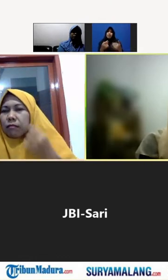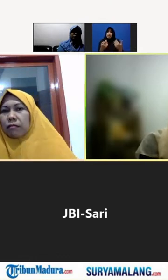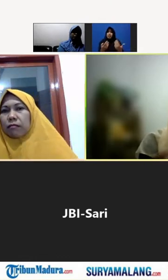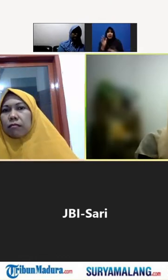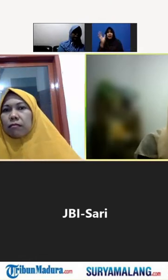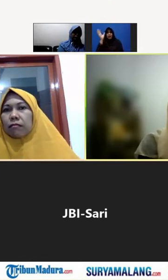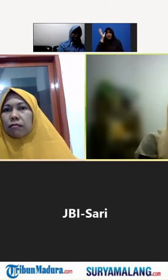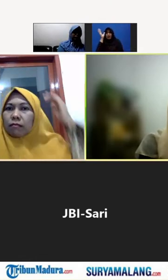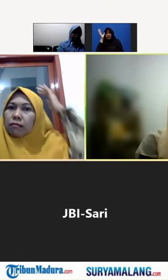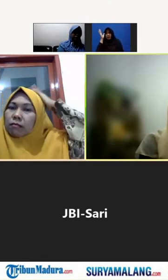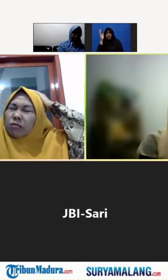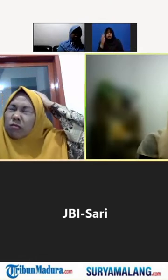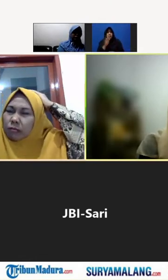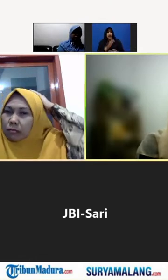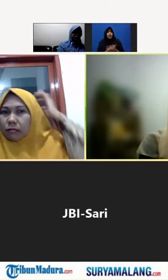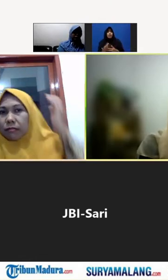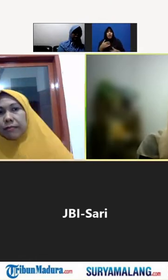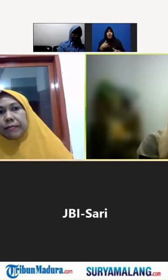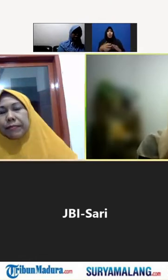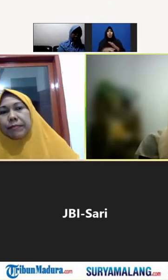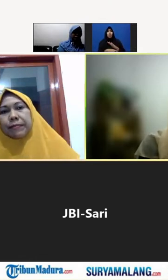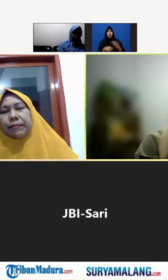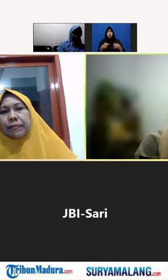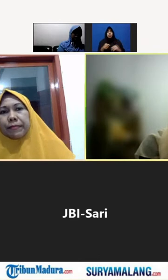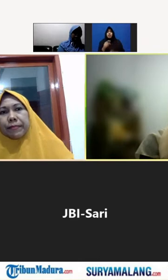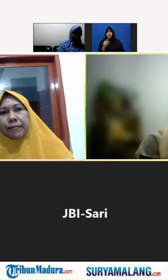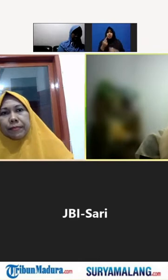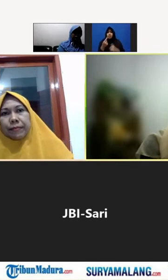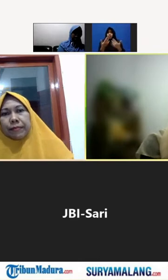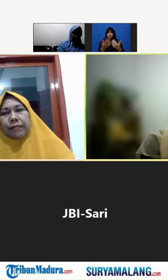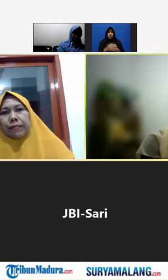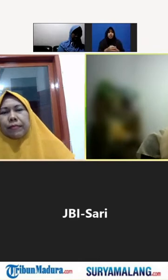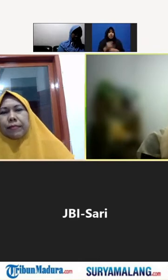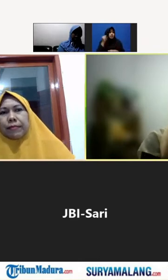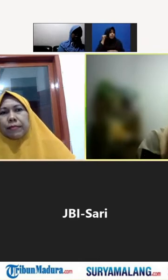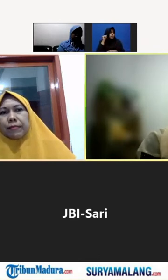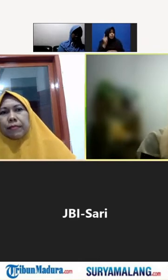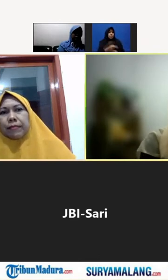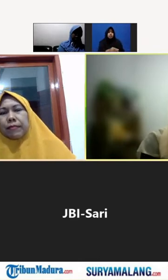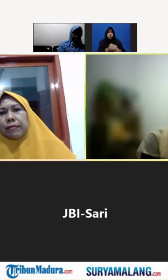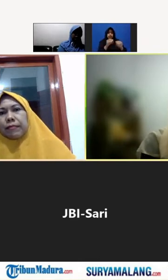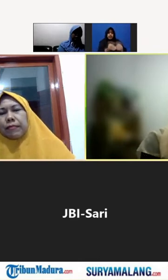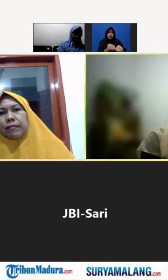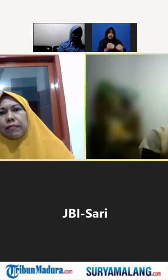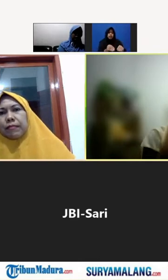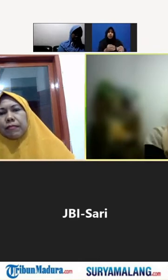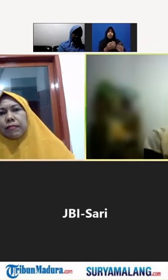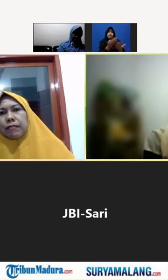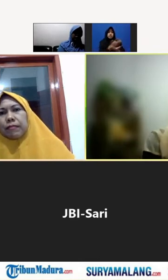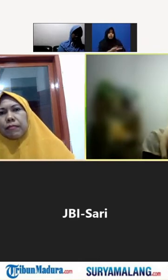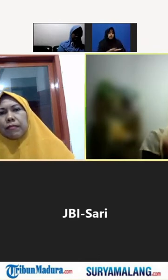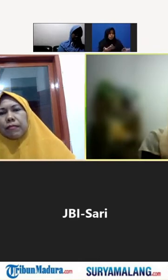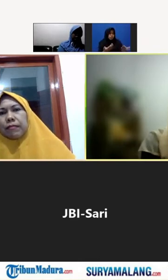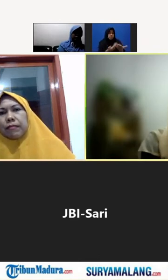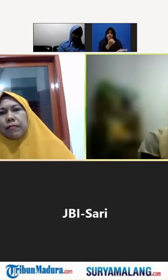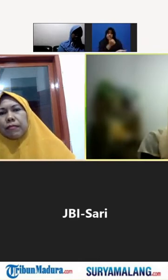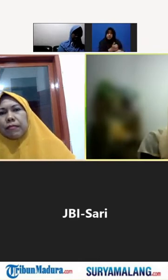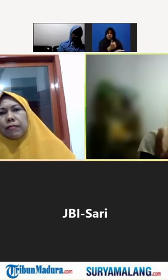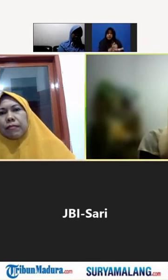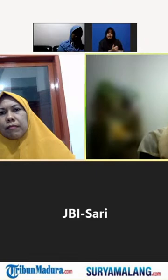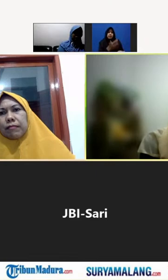Ya aku rebut aja gitu. Nah jadi yang pertama ibu mesti ngajarin dulu di situasi yang nyata, minta,